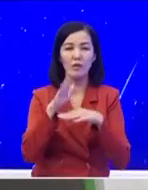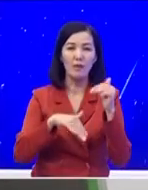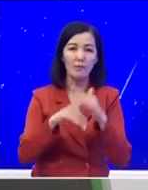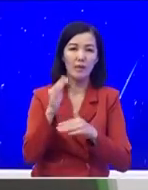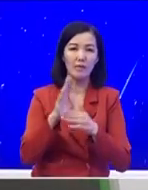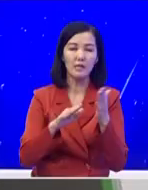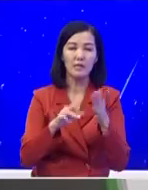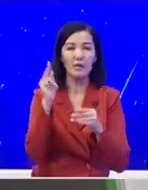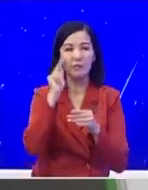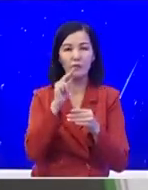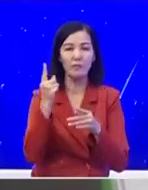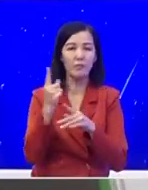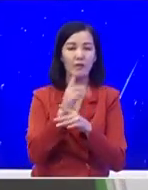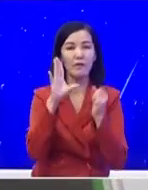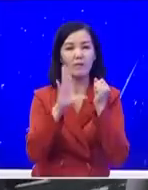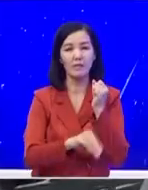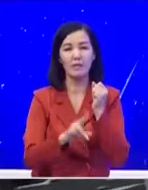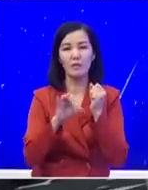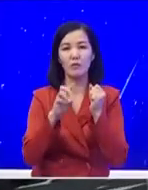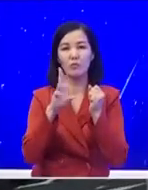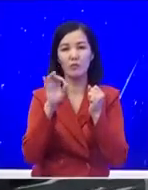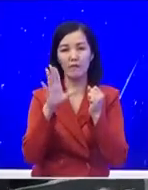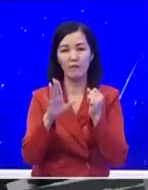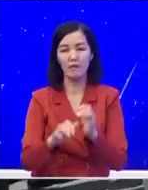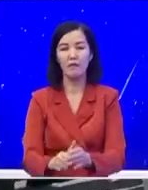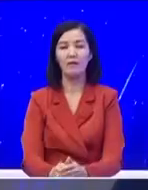основном для обучающихся первого и последнего курсов.